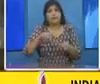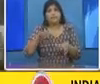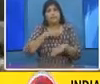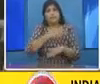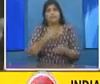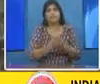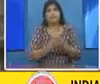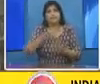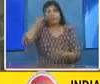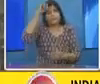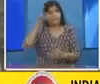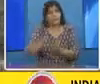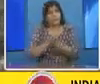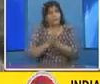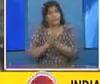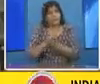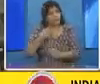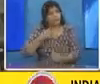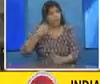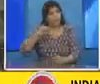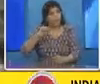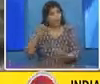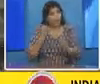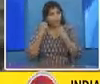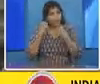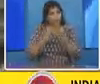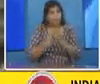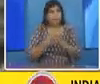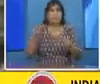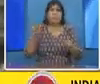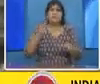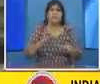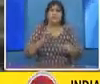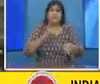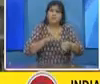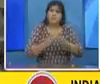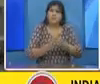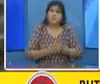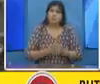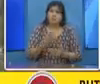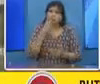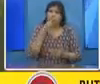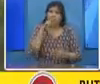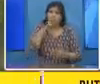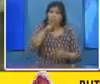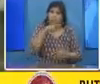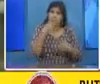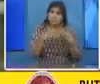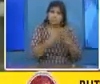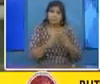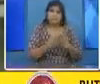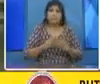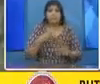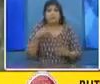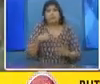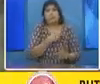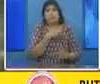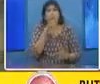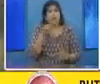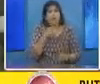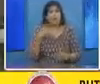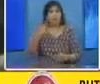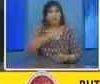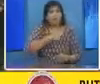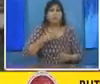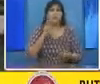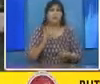भारत मित्रता निभाना जानता है तो आंख में आंख डालकर देखना